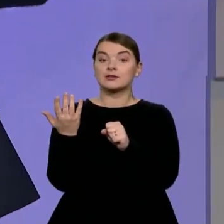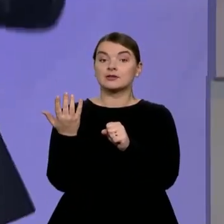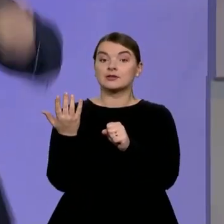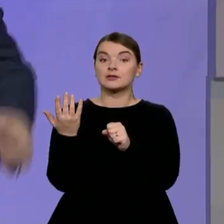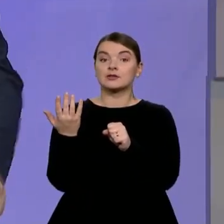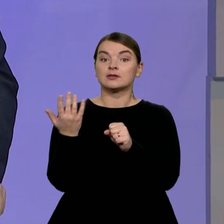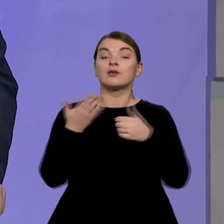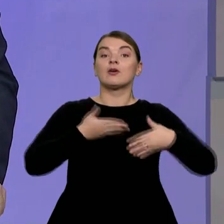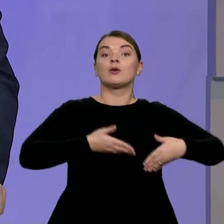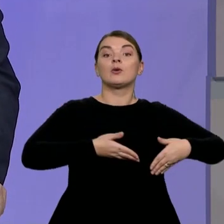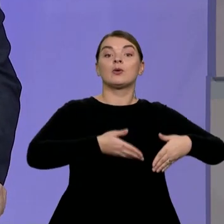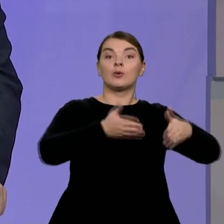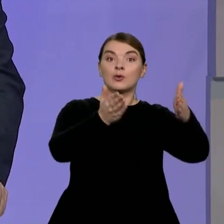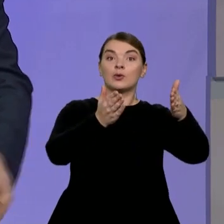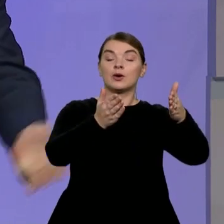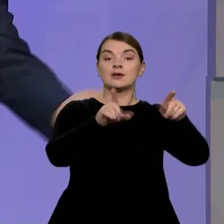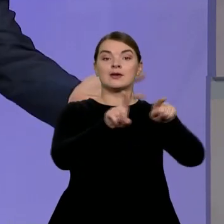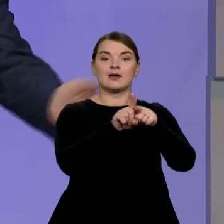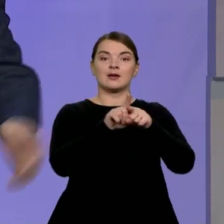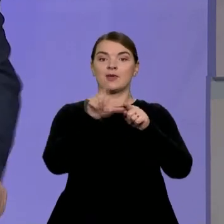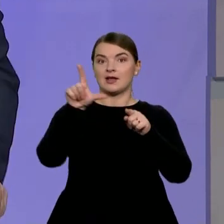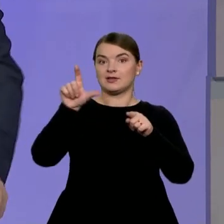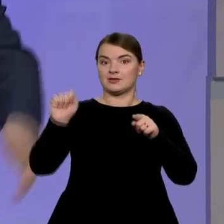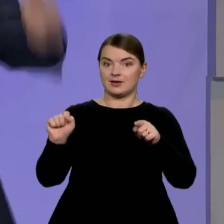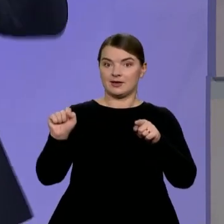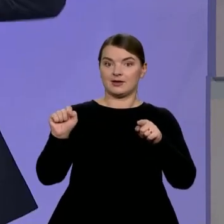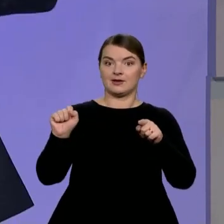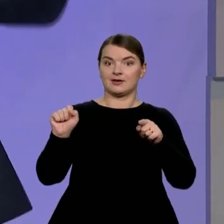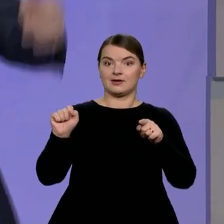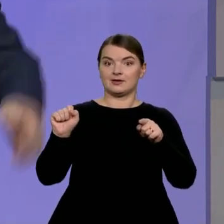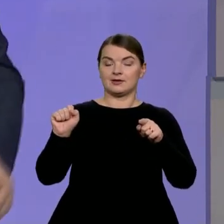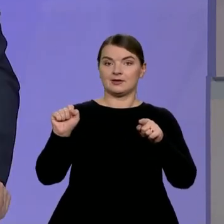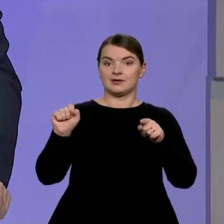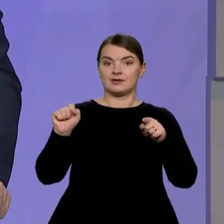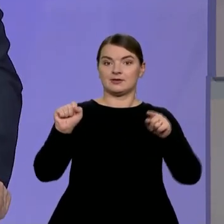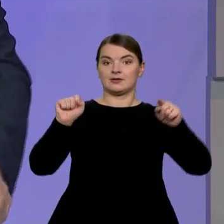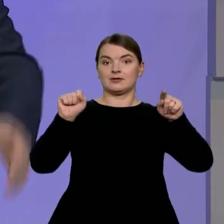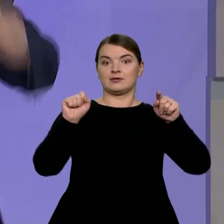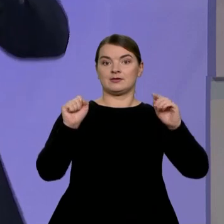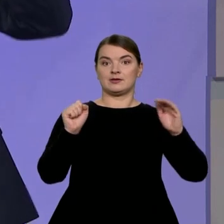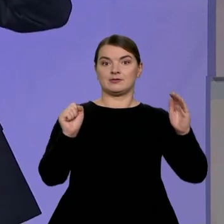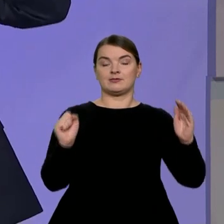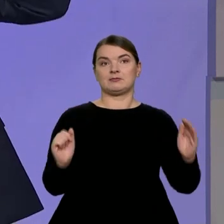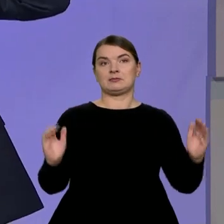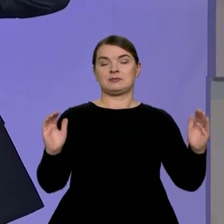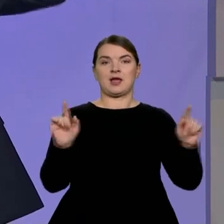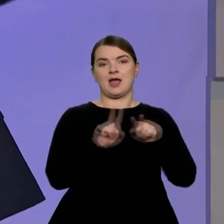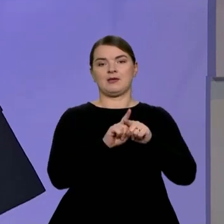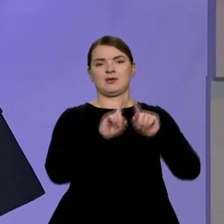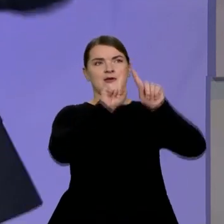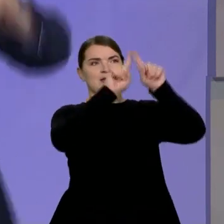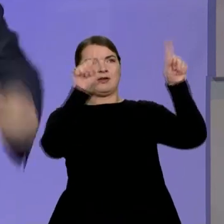bulvarą, kaip Las Vegase Broadway Avenue, uždengti. Tiesiog ten yra toks ekranas